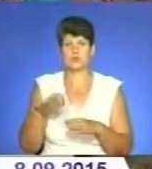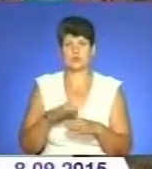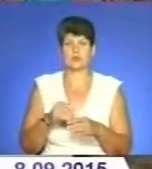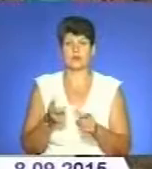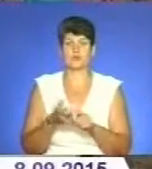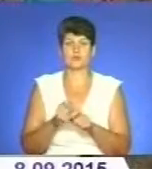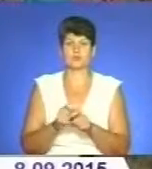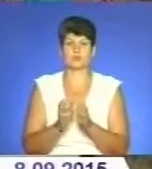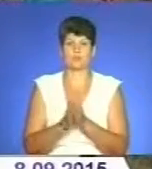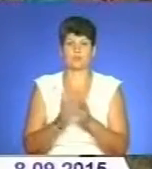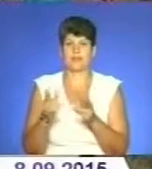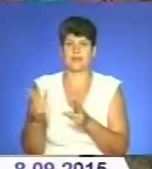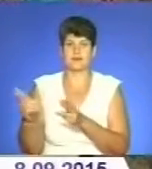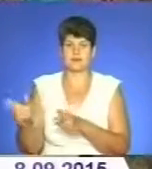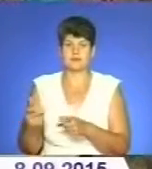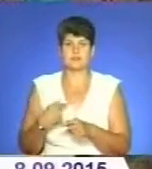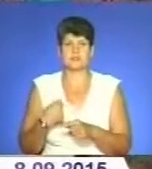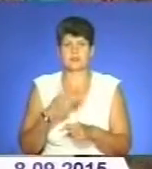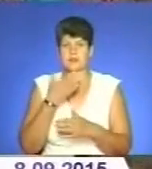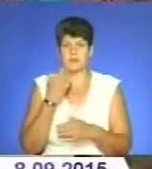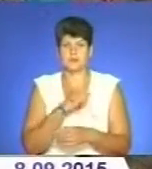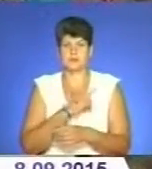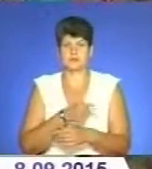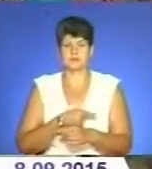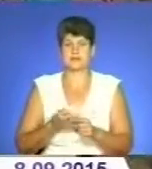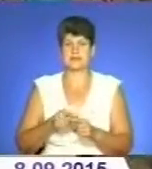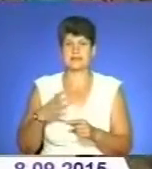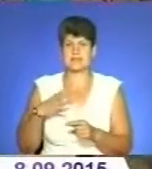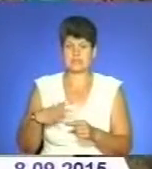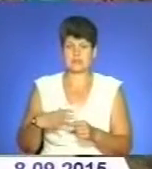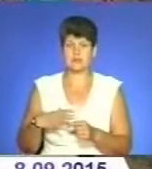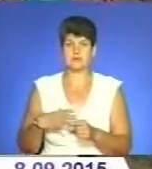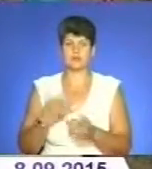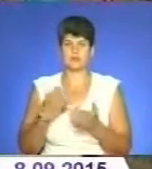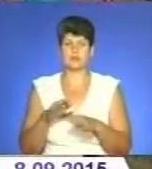це не вирізали, тому що вже просто немає сил це терпіти. Просто якщо ми будемо далі